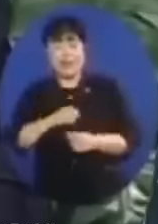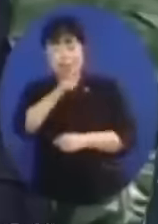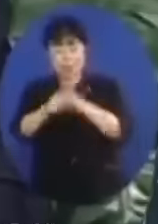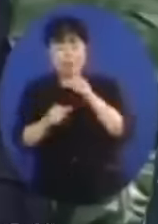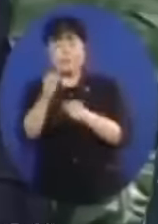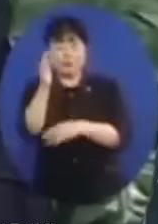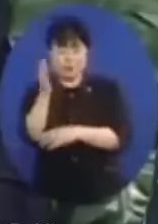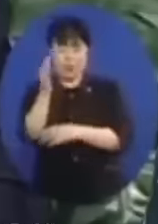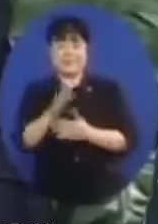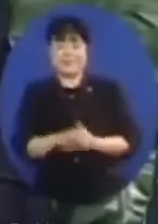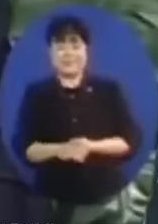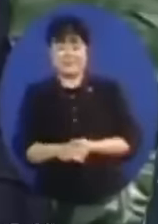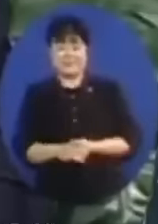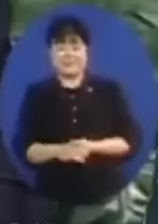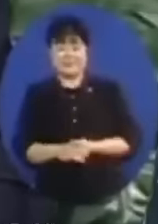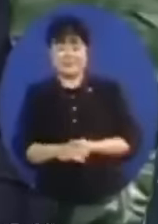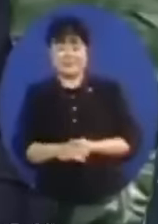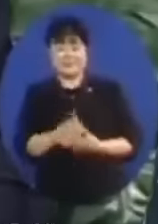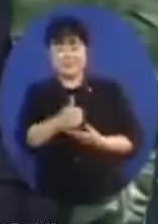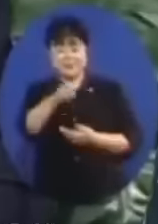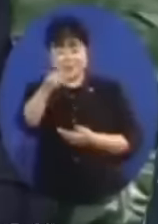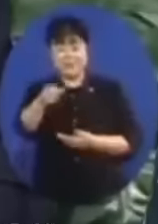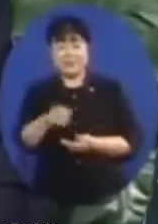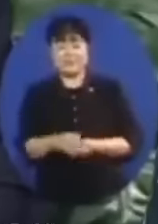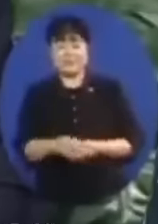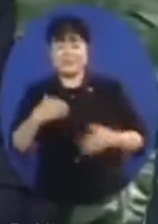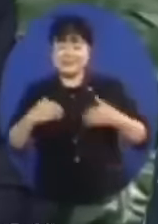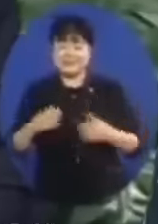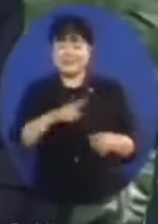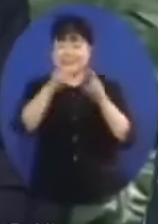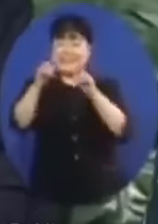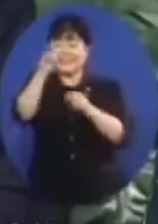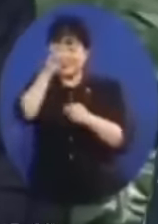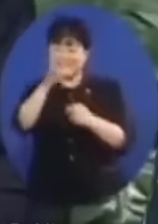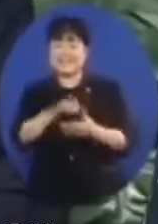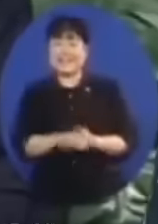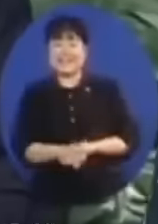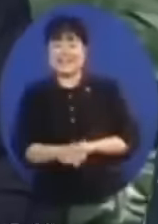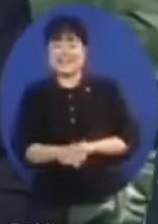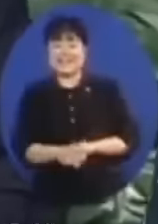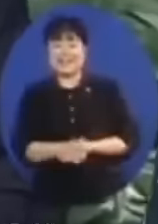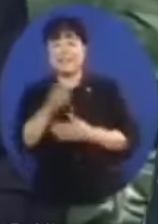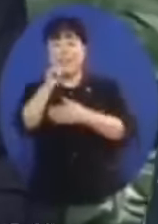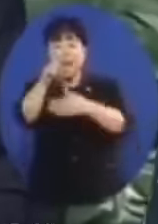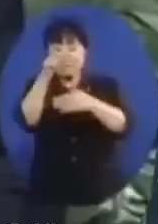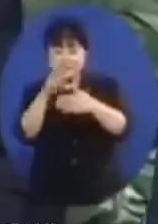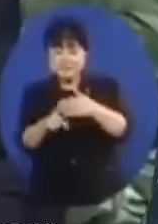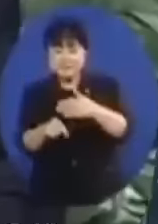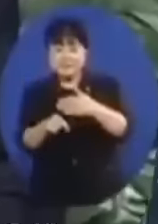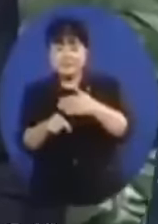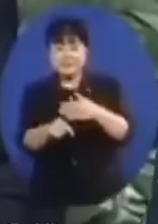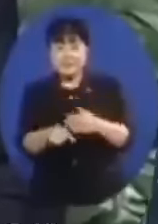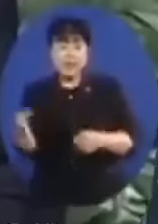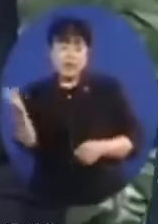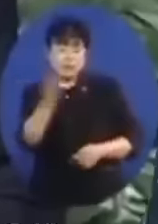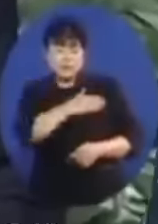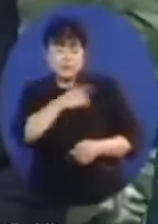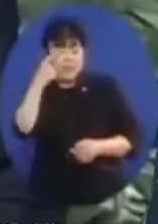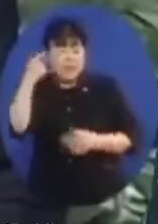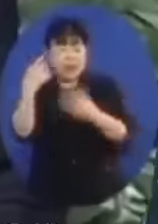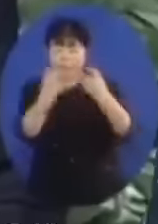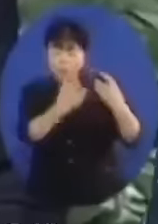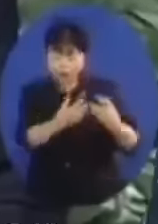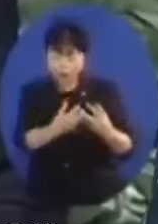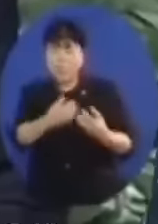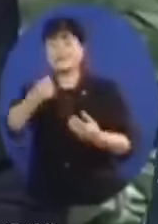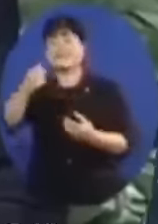50년간 주님 앞에서 즐겁게 살았습니다. 마음에 부유의 의식으로 꽉 들어차야